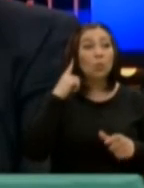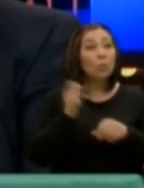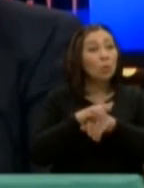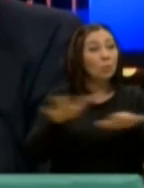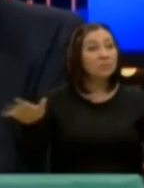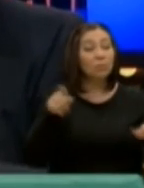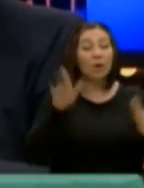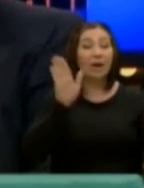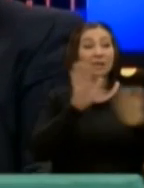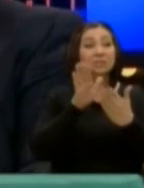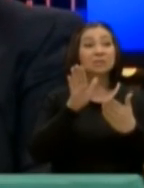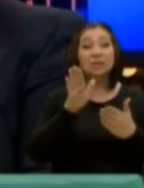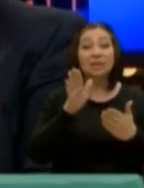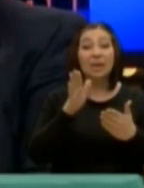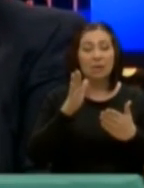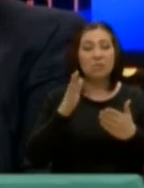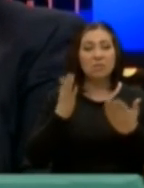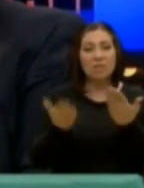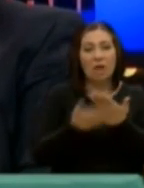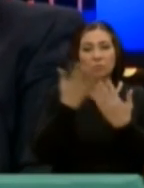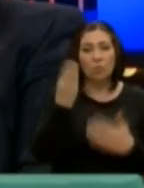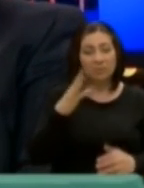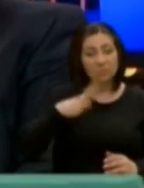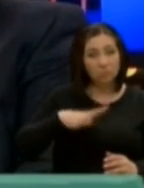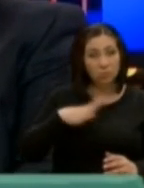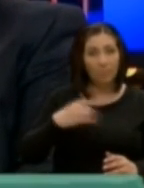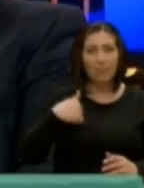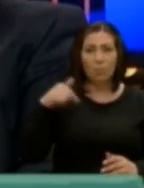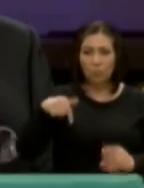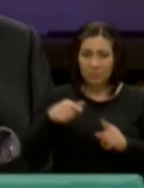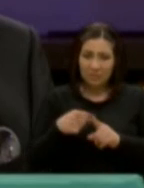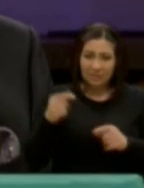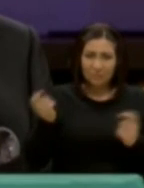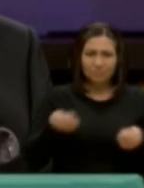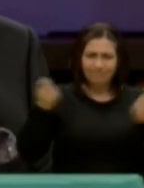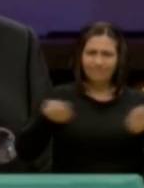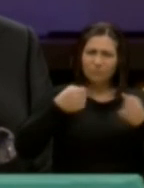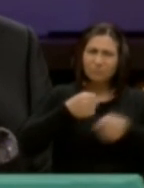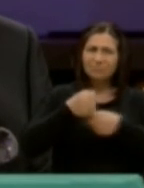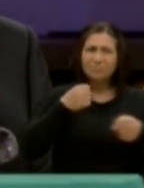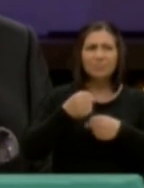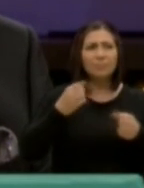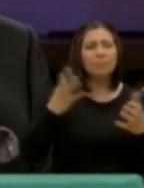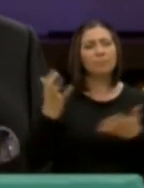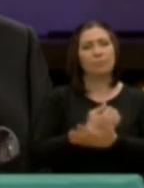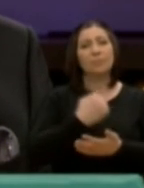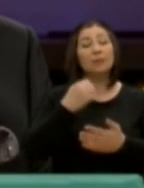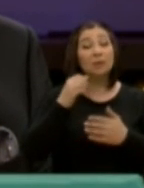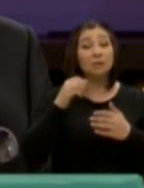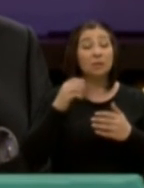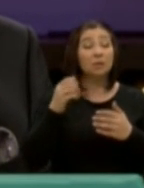ve buna karşı önlemler alınması. Sonuçta biz, tabii ben buraya gelene kadar zorlu şeylerden geçecek ama herkes benim